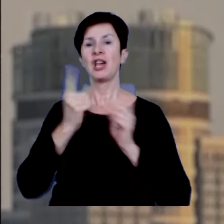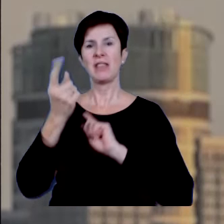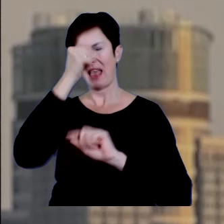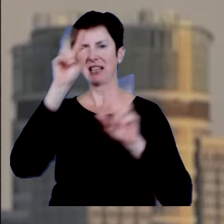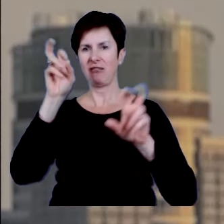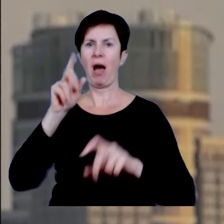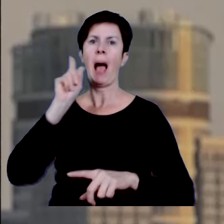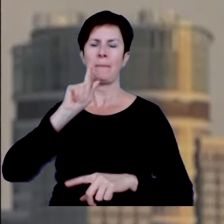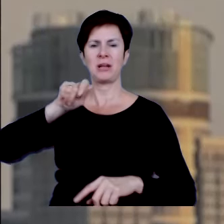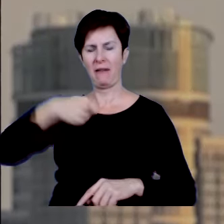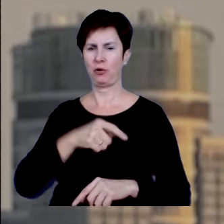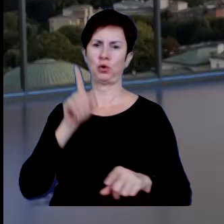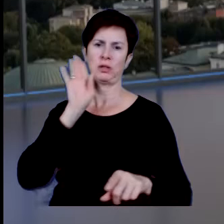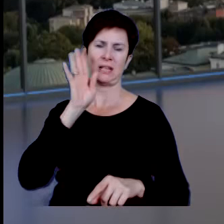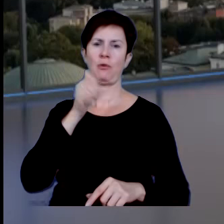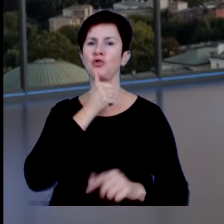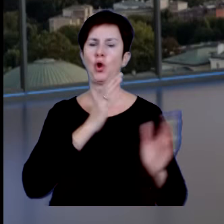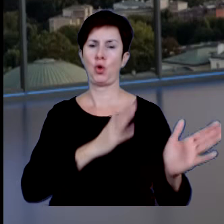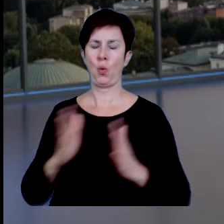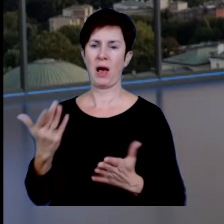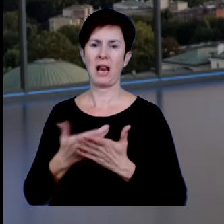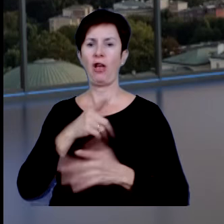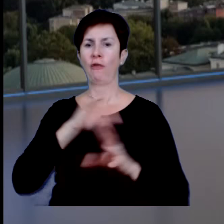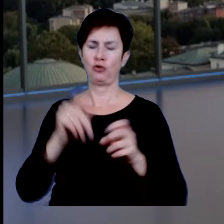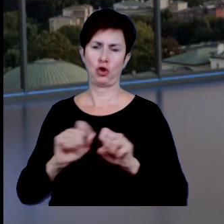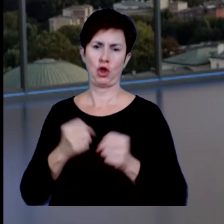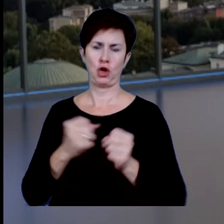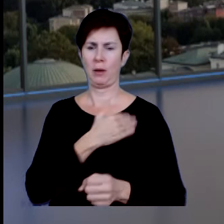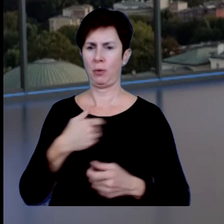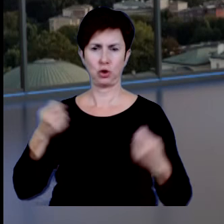europejskie i polskie przede wszystkim rolnictwo, więc absolutnie nie możemy tutaj